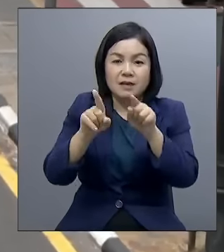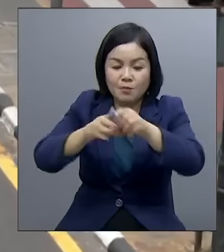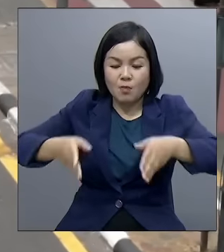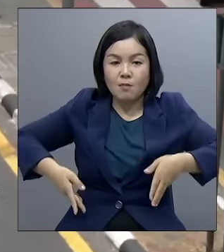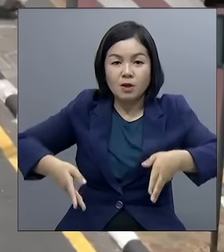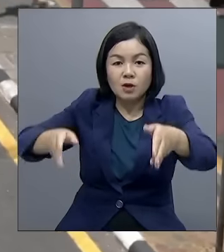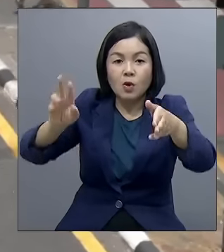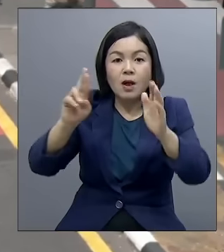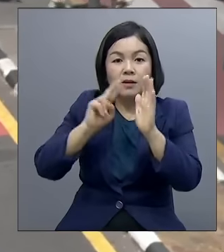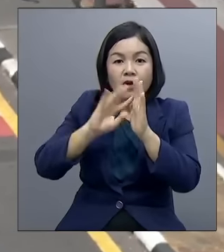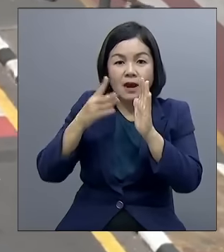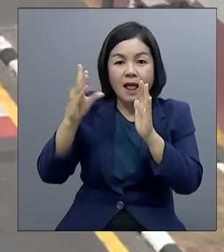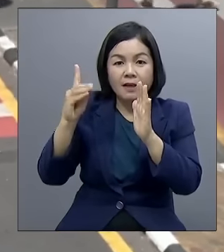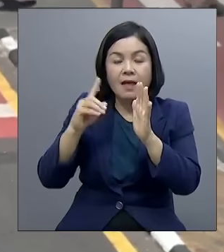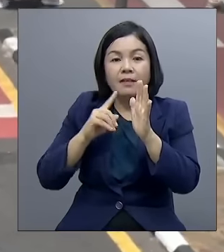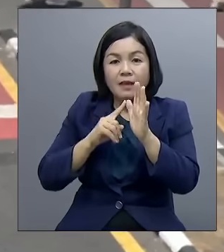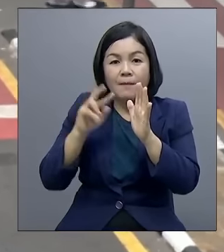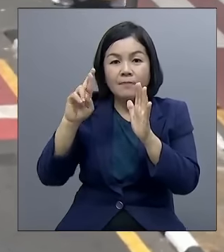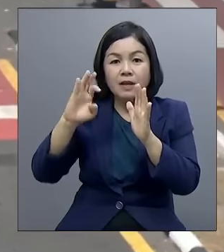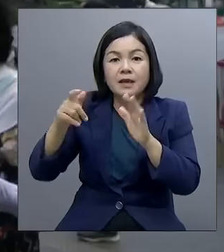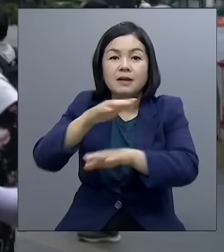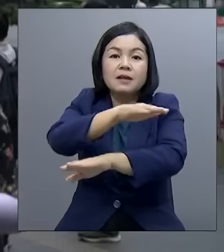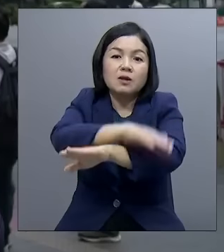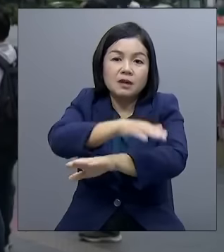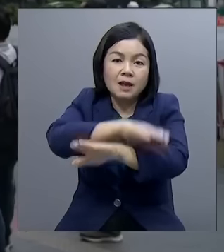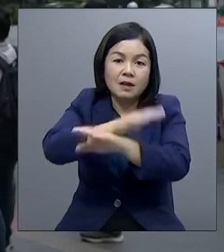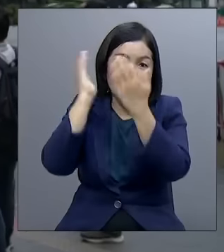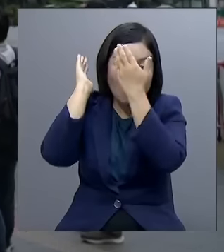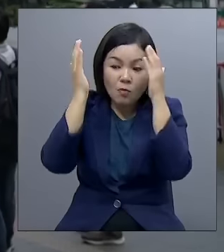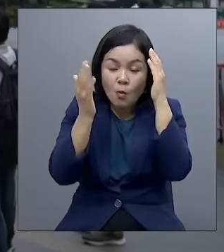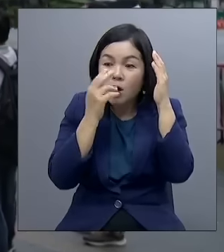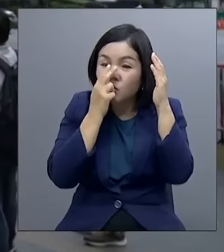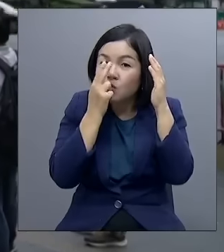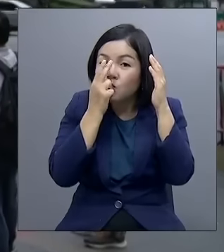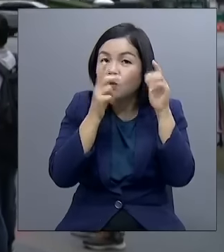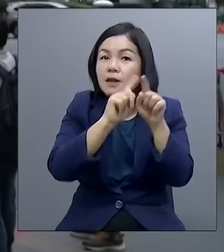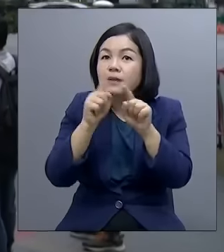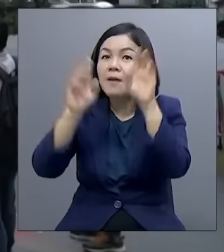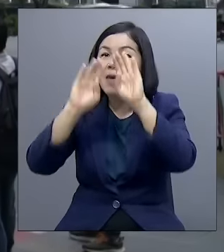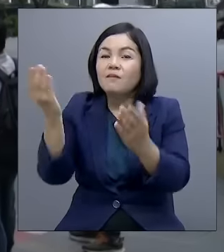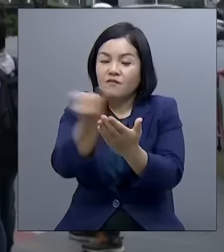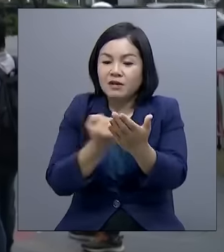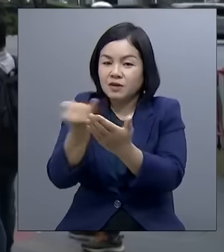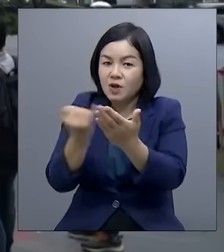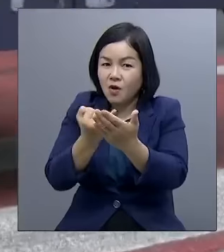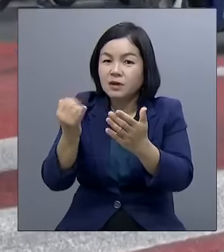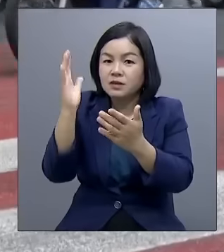ดเด่นด้วย BTS นะคะแล้วก็พื้นที่อื่นๆก็แสดงความเป็นเอกลักษณ์ของย่านผ่านศิลปะฝาท่อแบบนี้ค่ะ